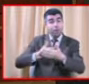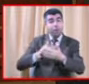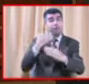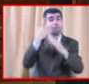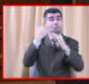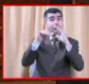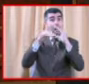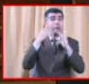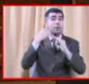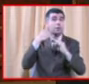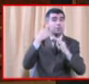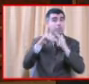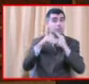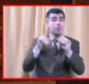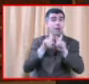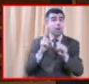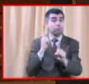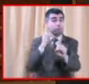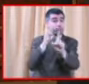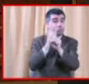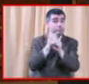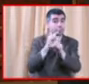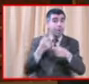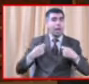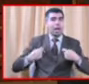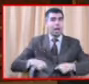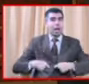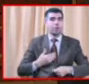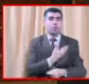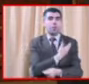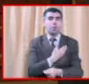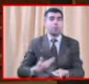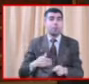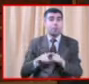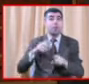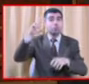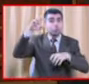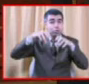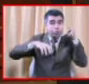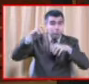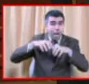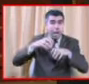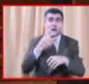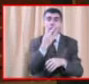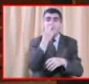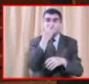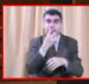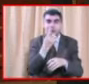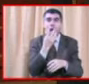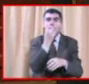كان فيها اللقاء مع السيد رئيس الحكومة، وخرجت في أمطار غزيرة، وأصيت بزكام